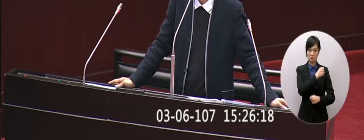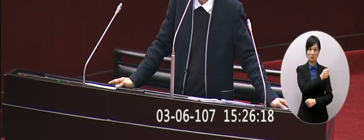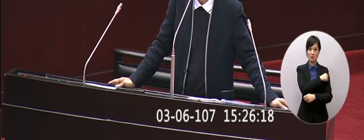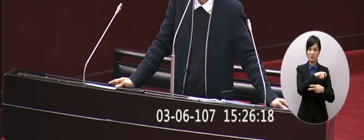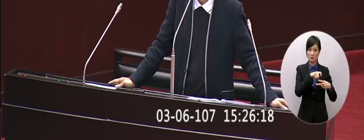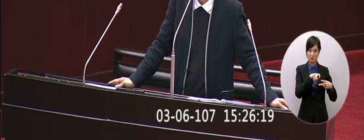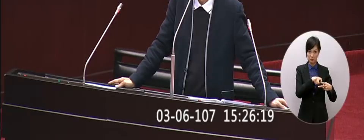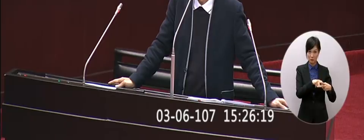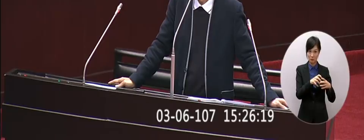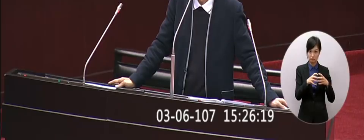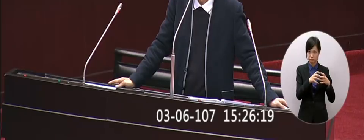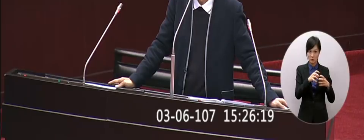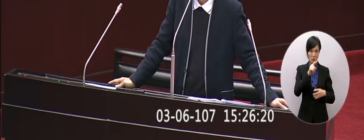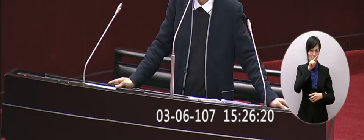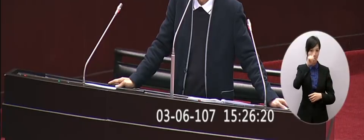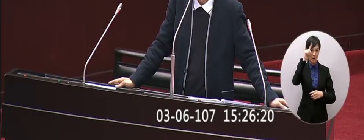灾，